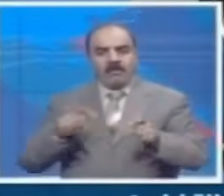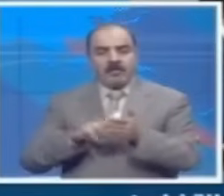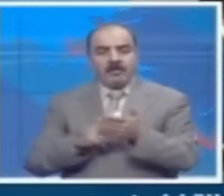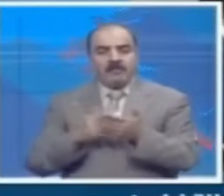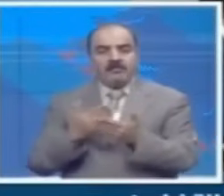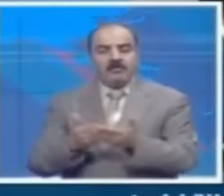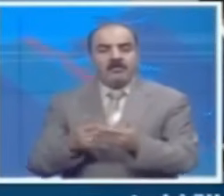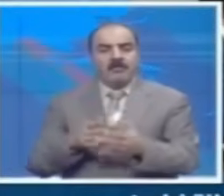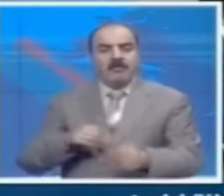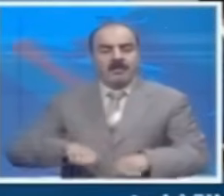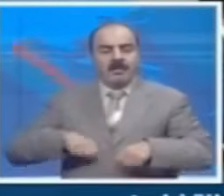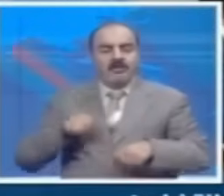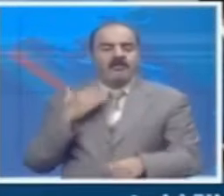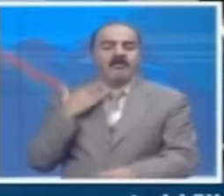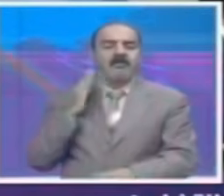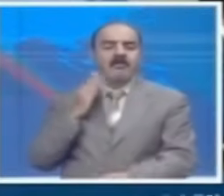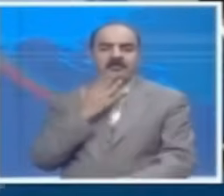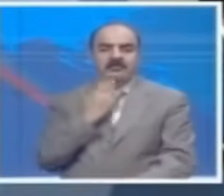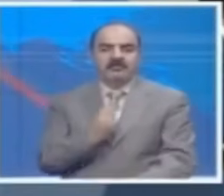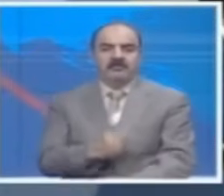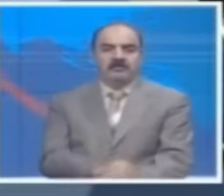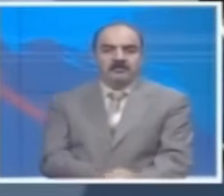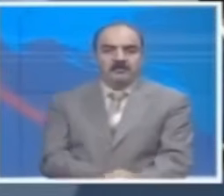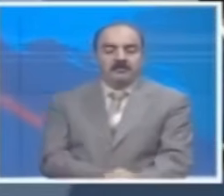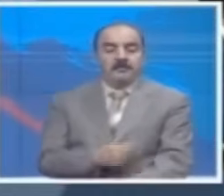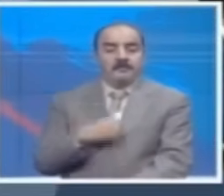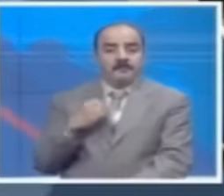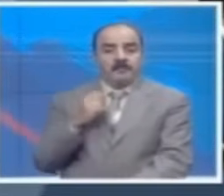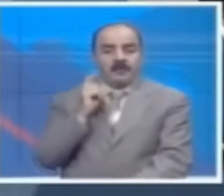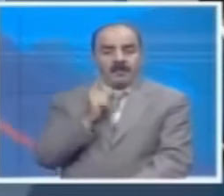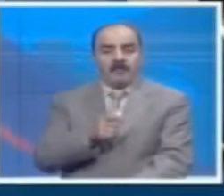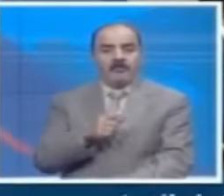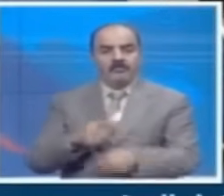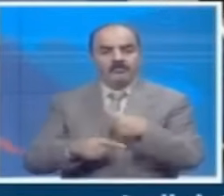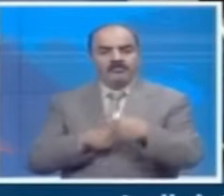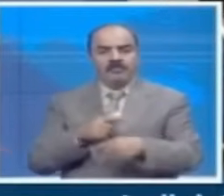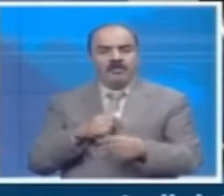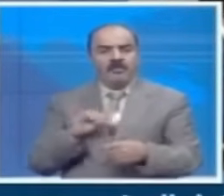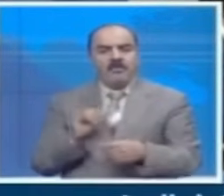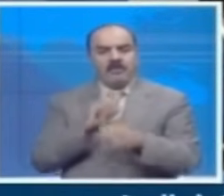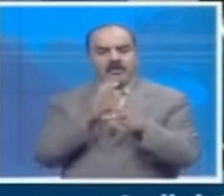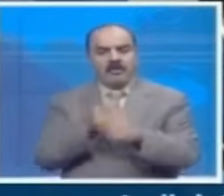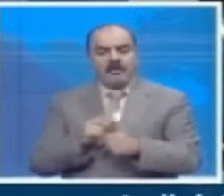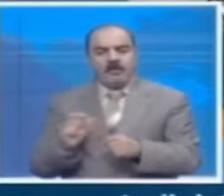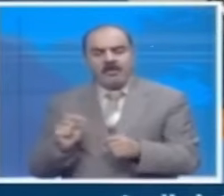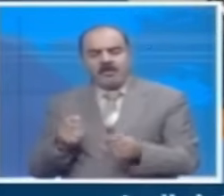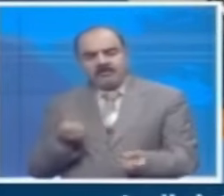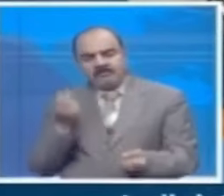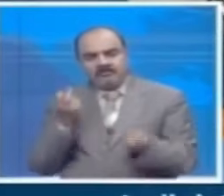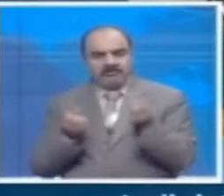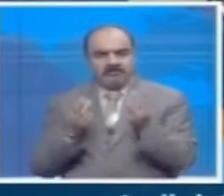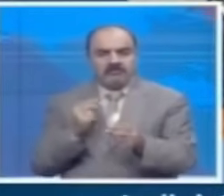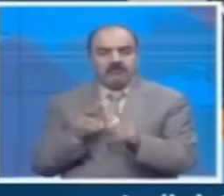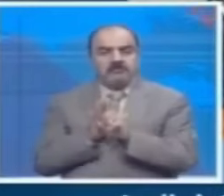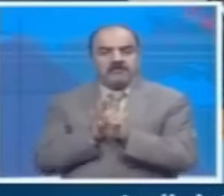نحو توفير سبل العيش لهم بكرامة. وقد وجه الرئيس عبد الفتاح السيسي بمواصلة وتعزيز الاهتمام ببرامج